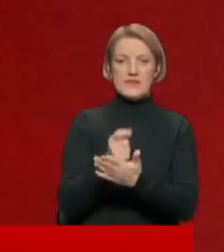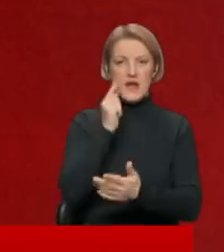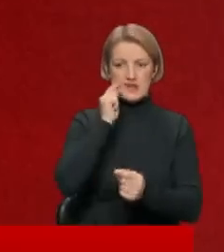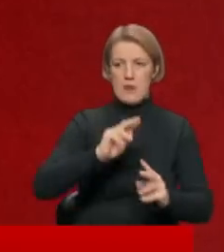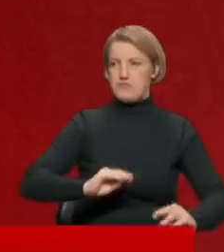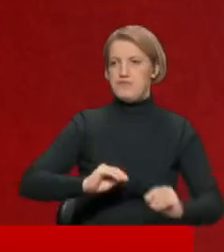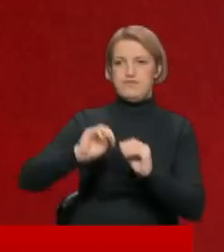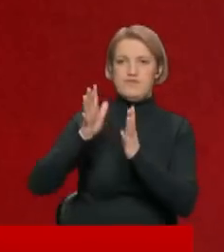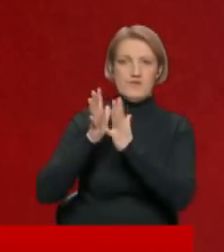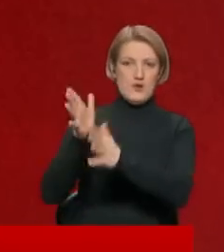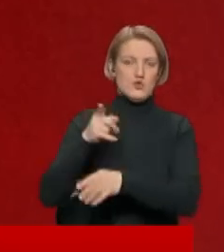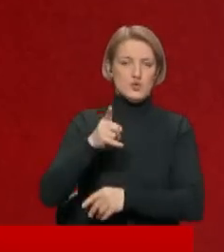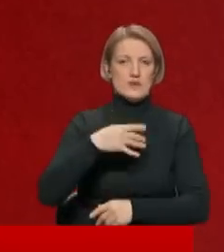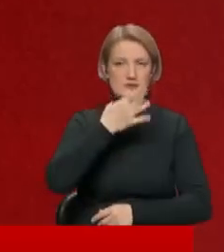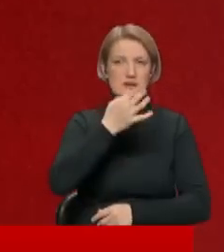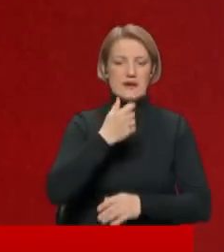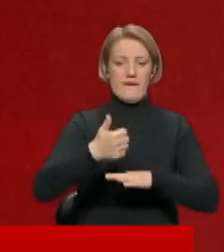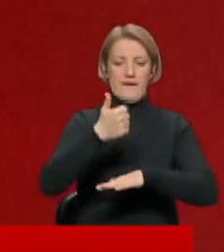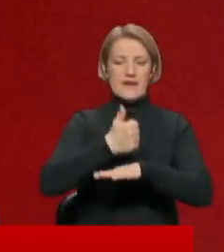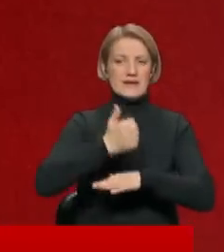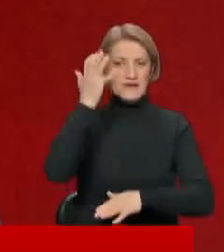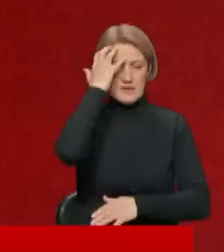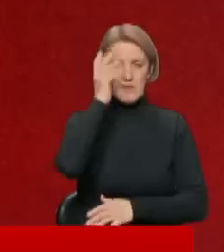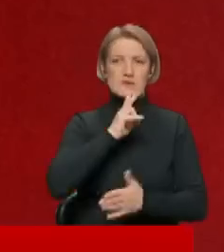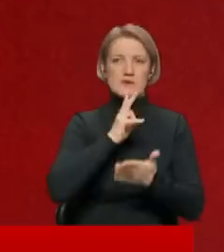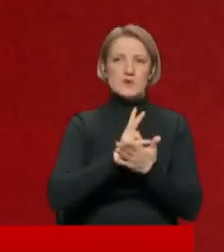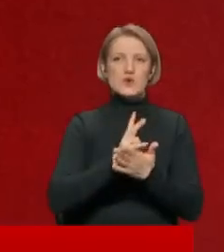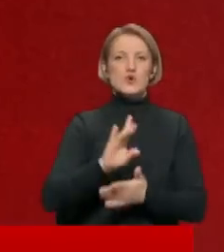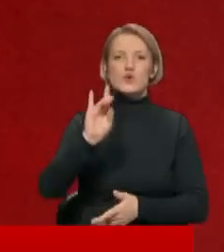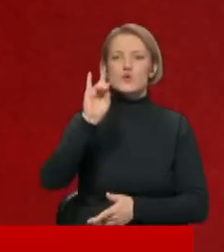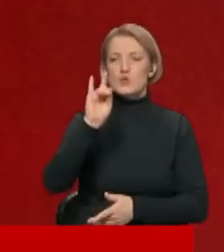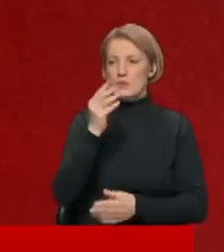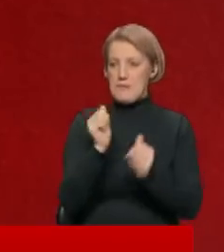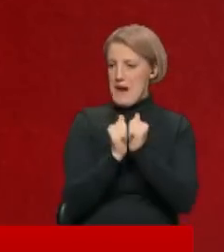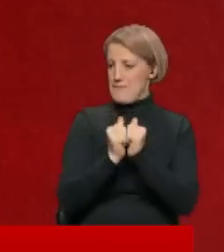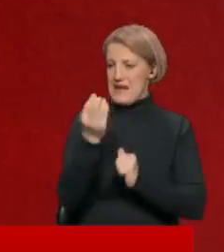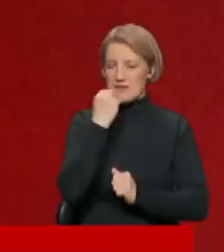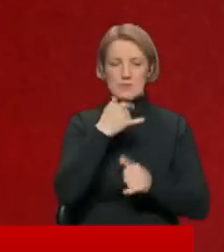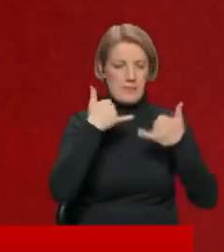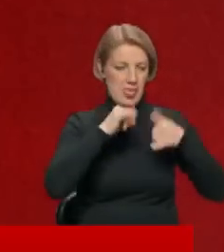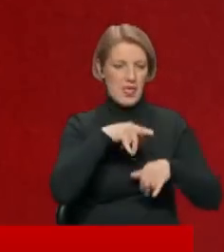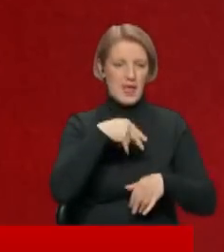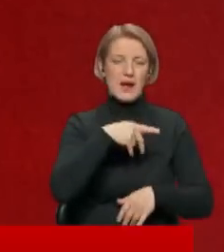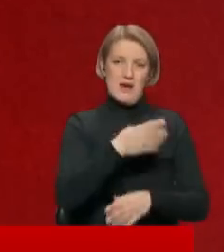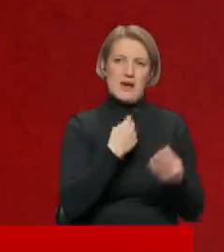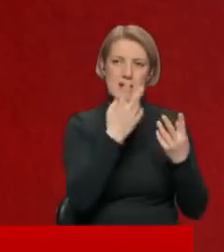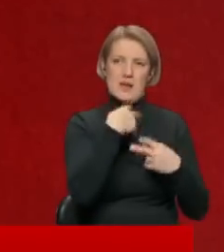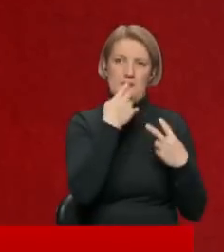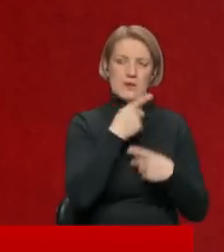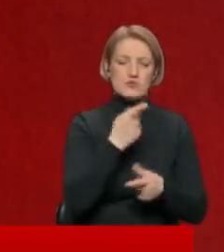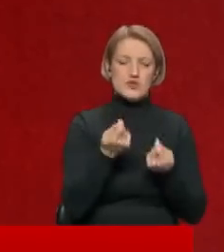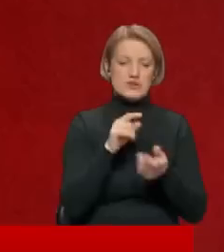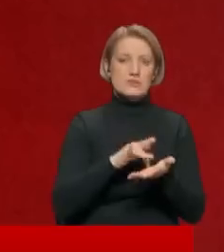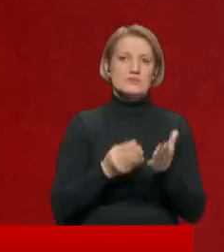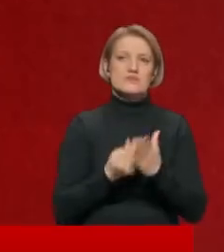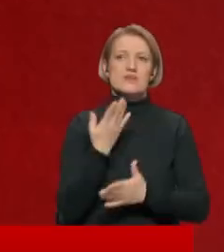O nedenle zaman zaman ifade ederim yani iktidarın temel tercih kurtla yiyip kuzuyla ağlamak İşte bu işin içerisinden böyle çıkabilme şansımız